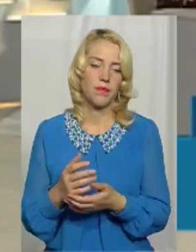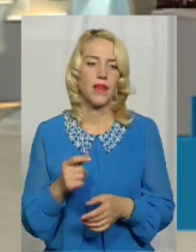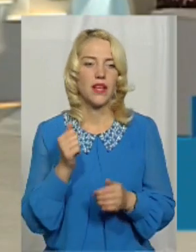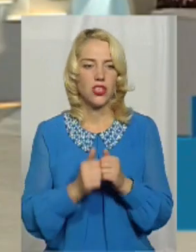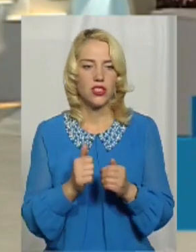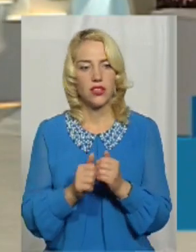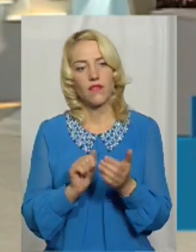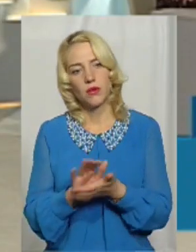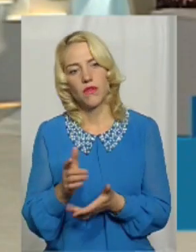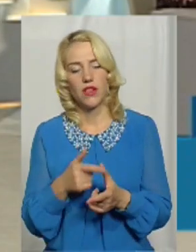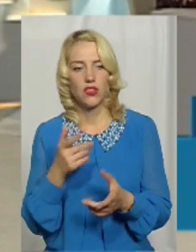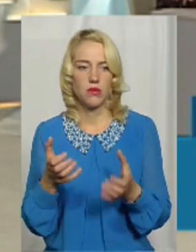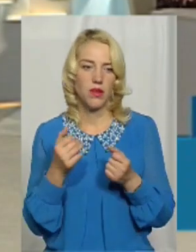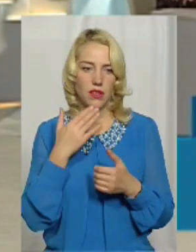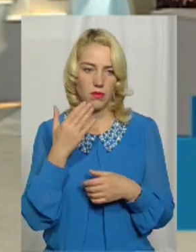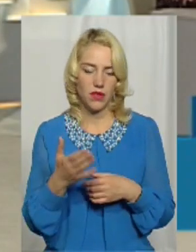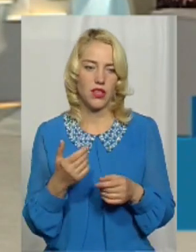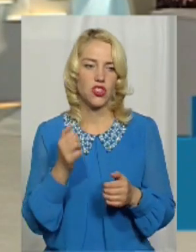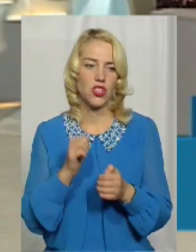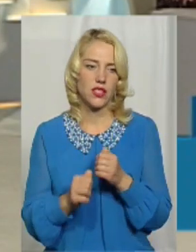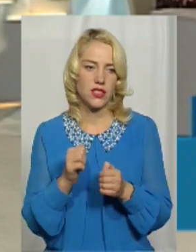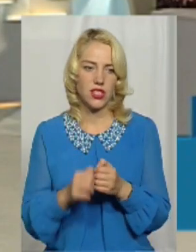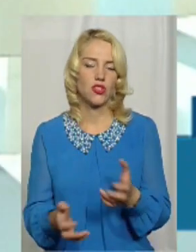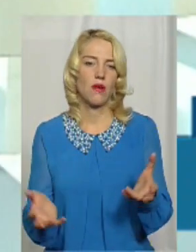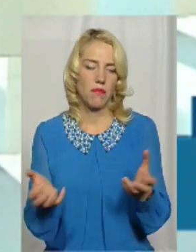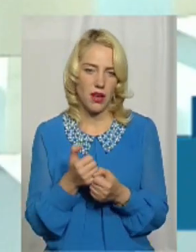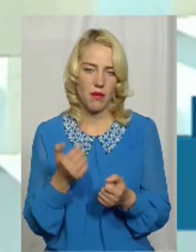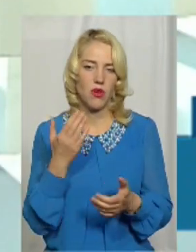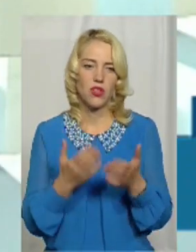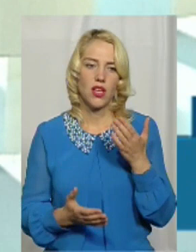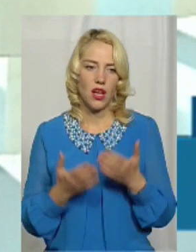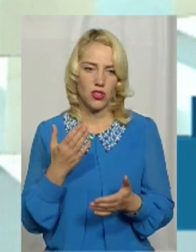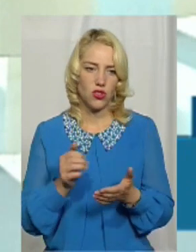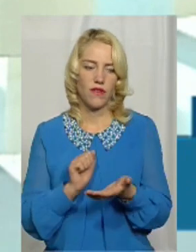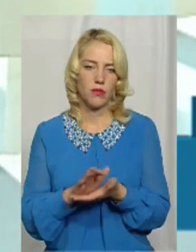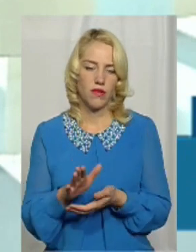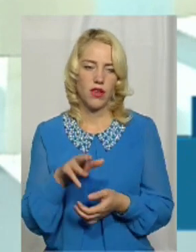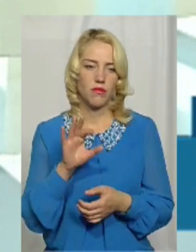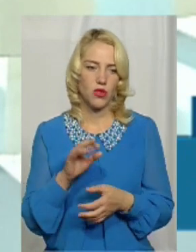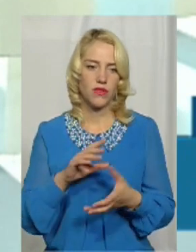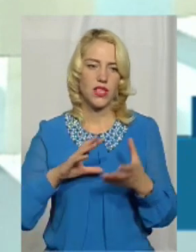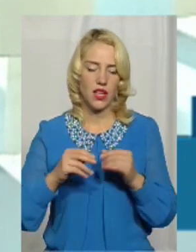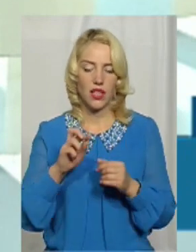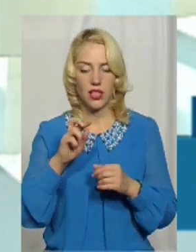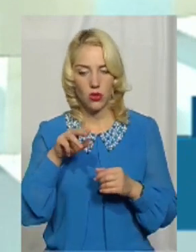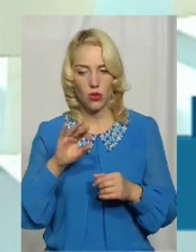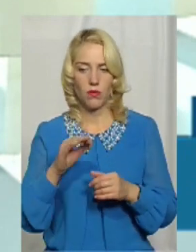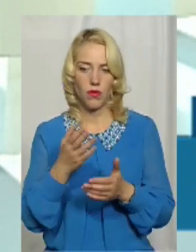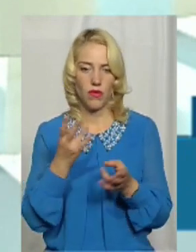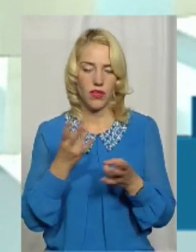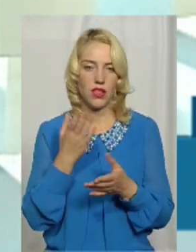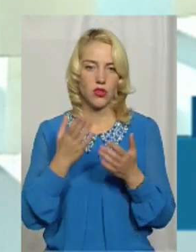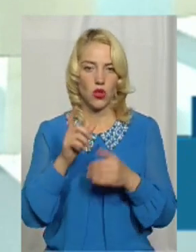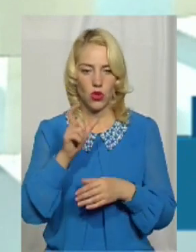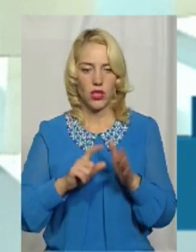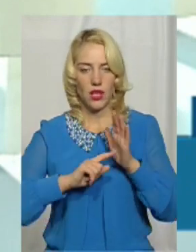все ж таки відмовляєте чи берете? Ні, частіше беремо. Якщо відмовляємо, ми взагалі-то повинні, навіть якщо